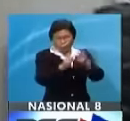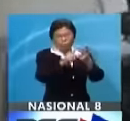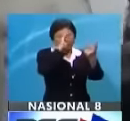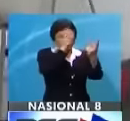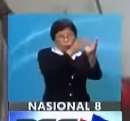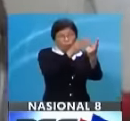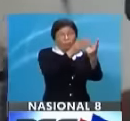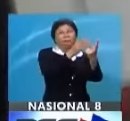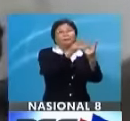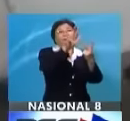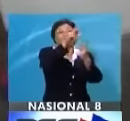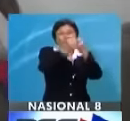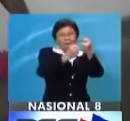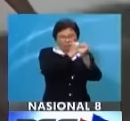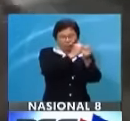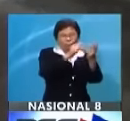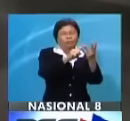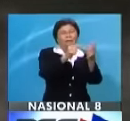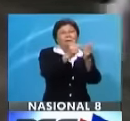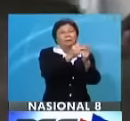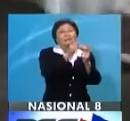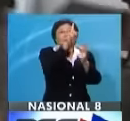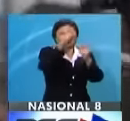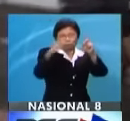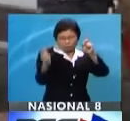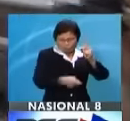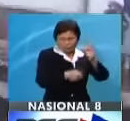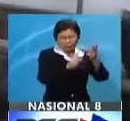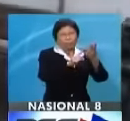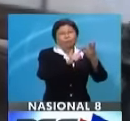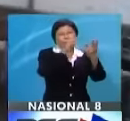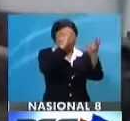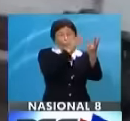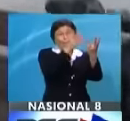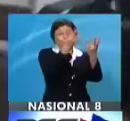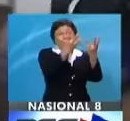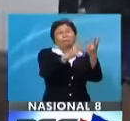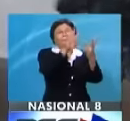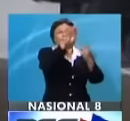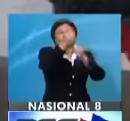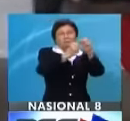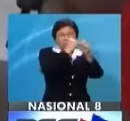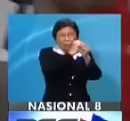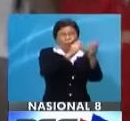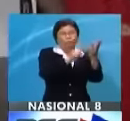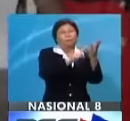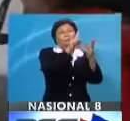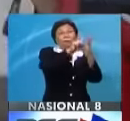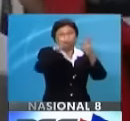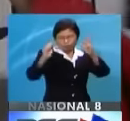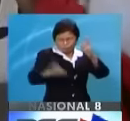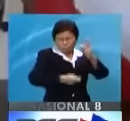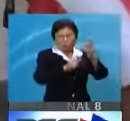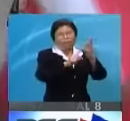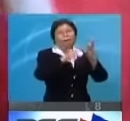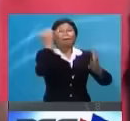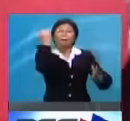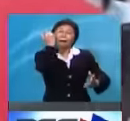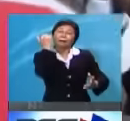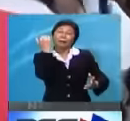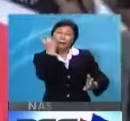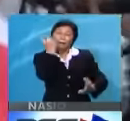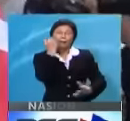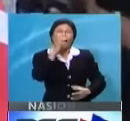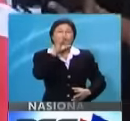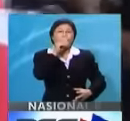pertuduhan ketiga 3 tahun dengan 1 sebatan dan pertuduhan keempat 4 tahun dengan 1 sebatan. Hakim Nur